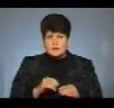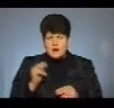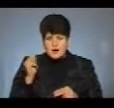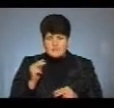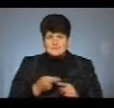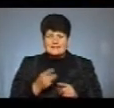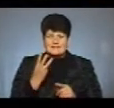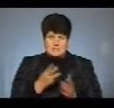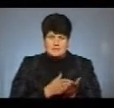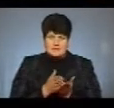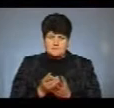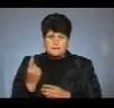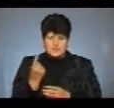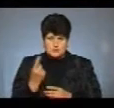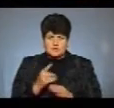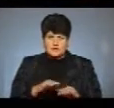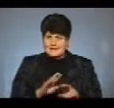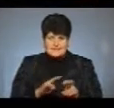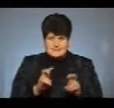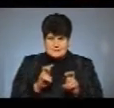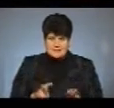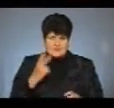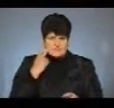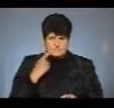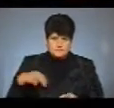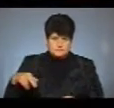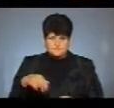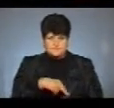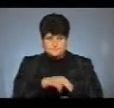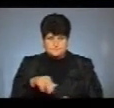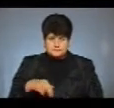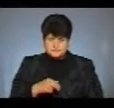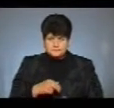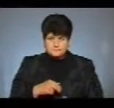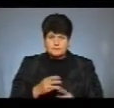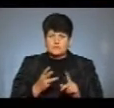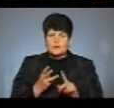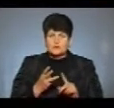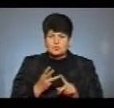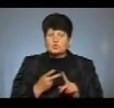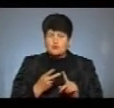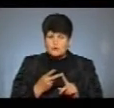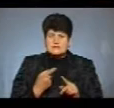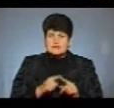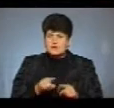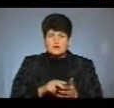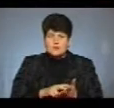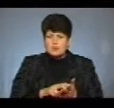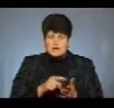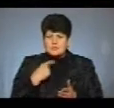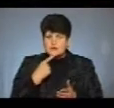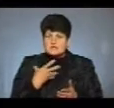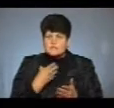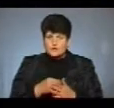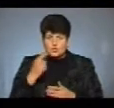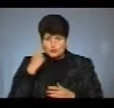мети. Перше – це те, що учні не сидять на місці, а завжди рухаються. Друге – це те, що учні не бояться висловлювати свою думку